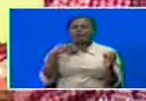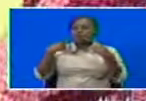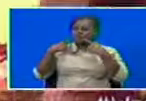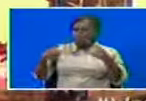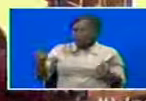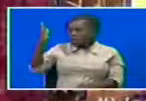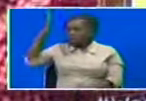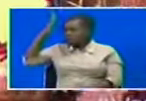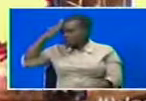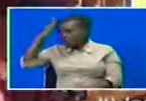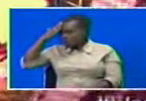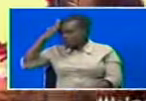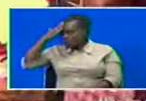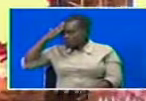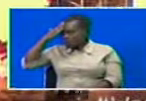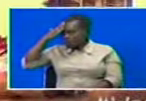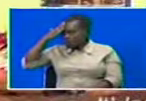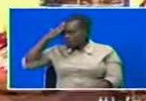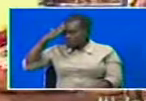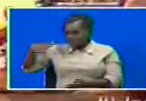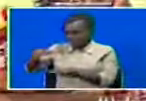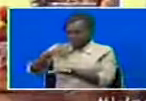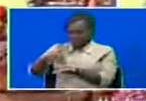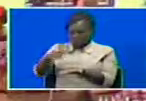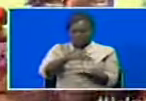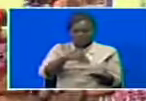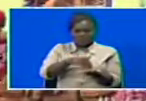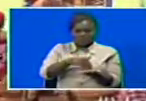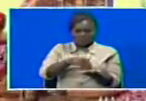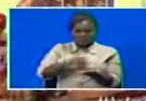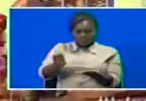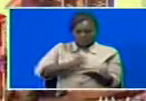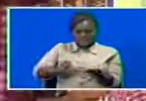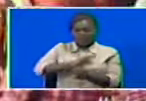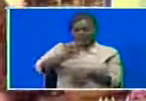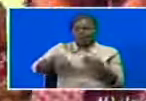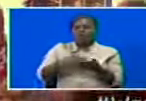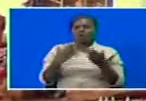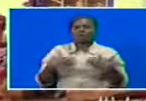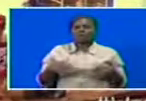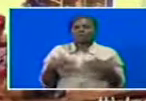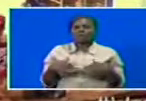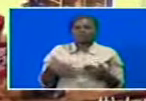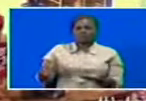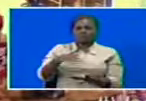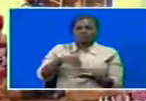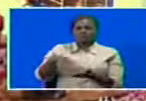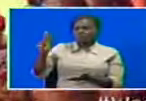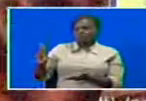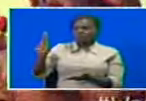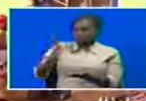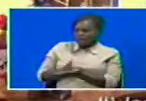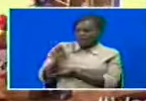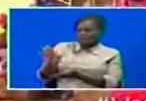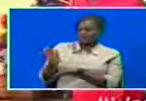Iwe announced kutoka kwa kila polling station. Na iwe sign na agents yote kwa polling station. Uhuru Kenyatta apate haki yake.